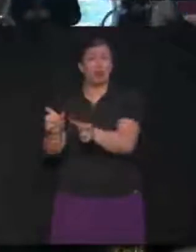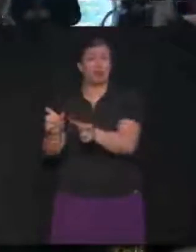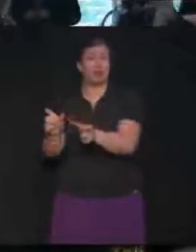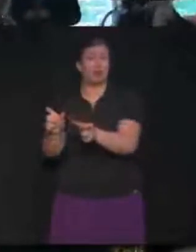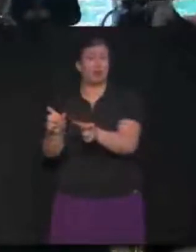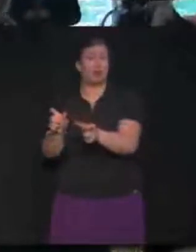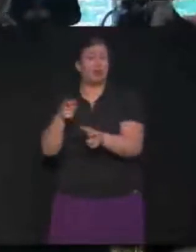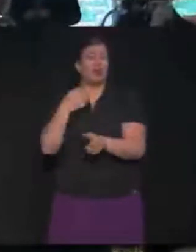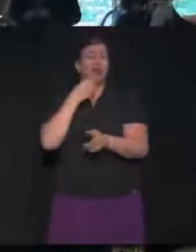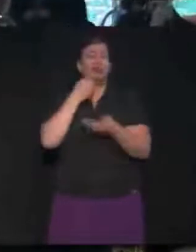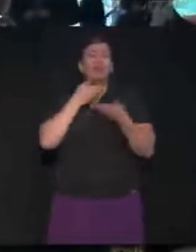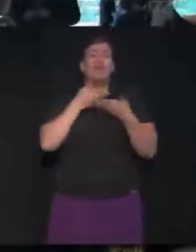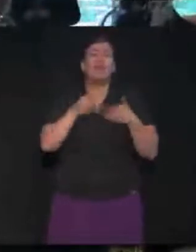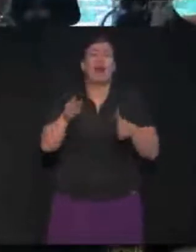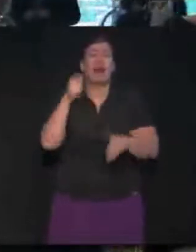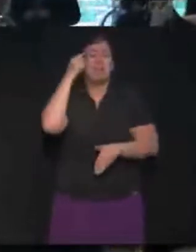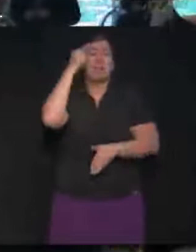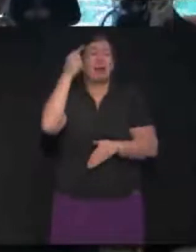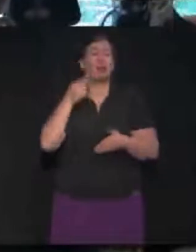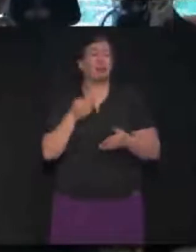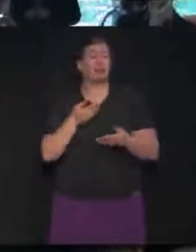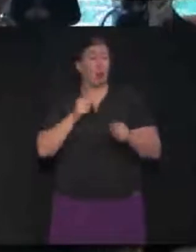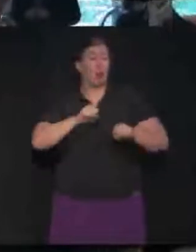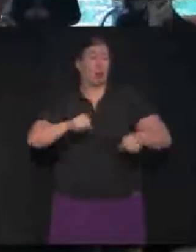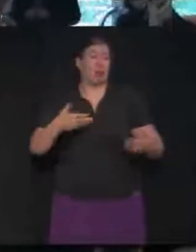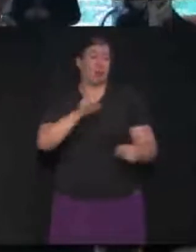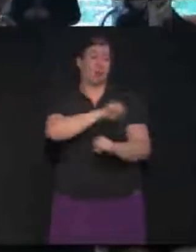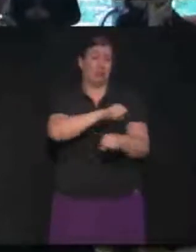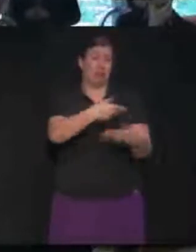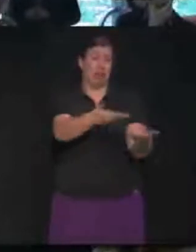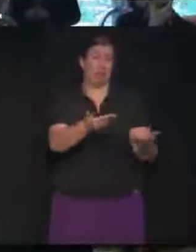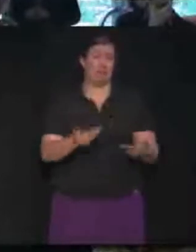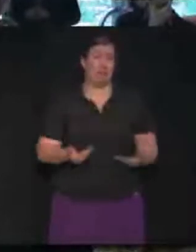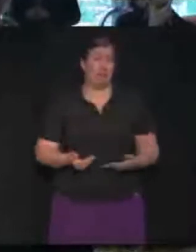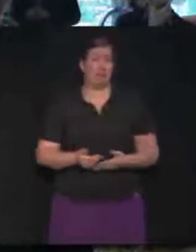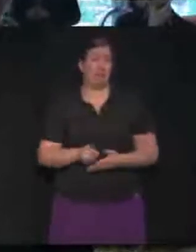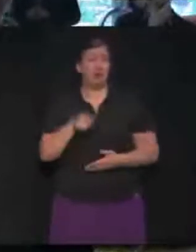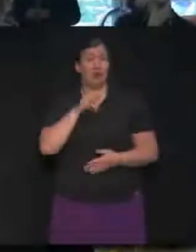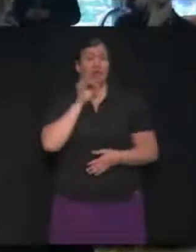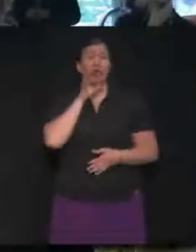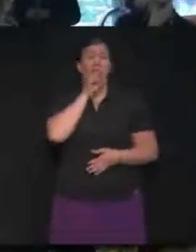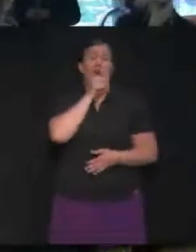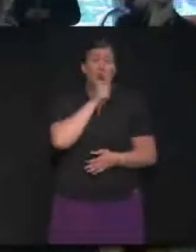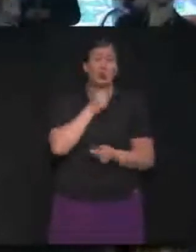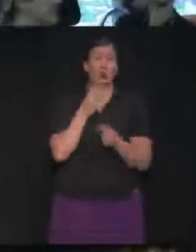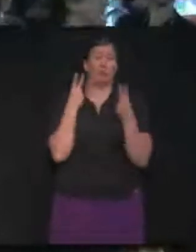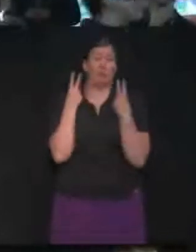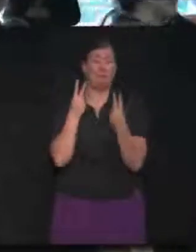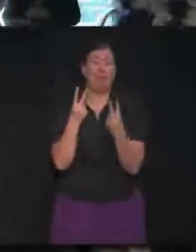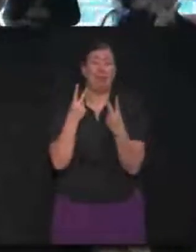Piraten verhindern wollen wir wollen die freie Meinungsäußerung und dafür ist Anonymität in vielen Bereichen wichtig